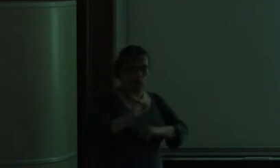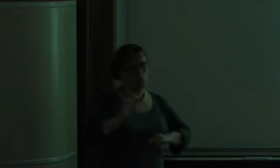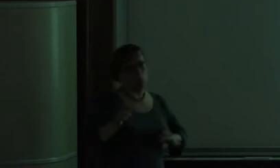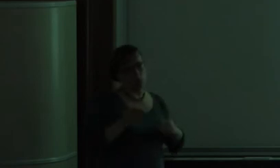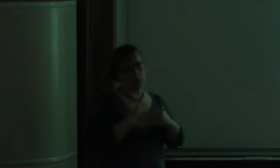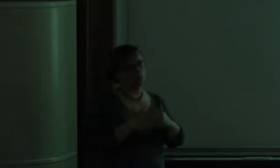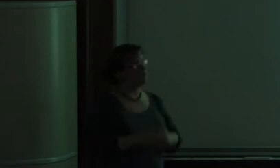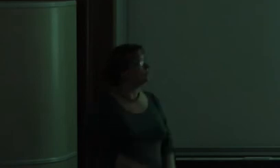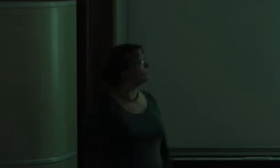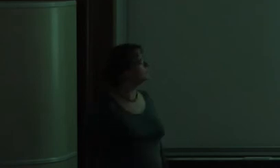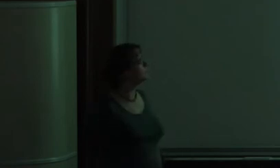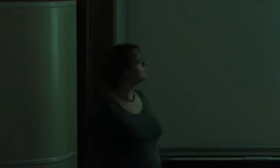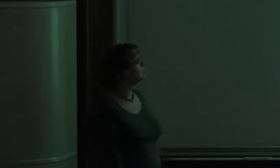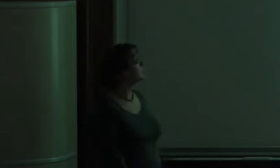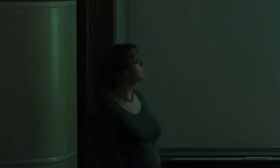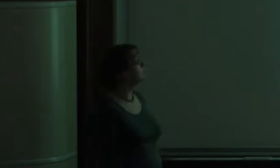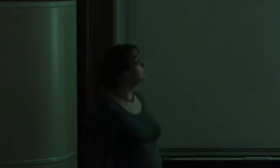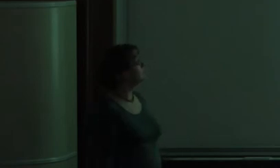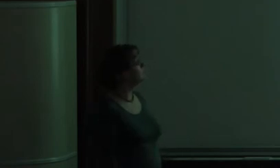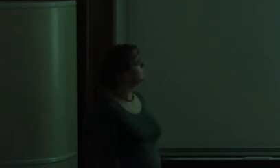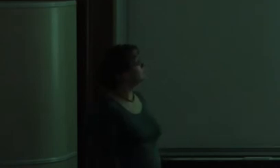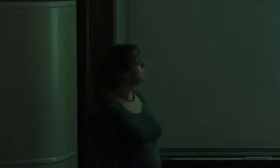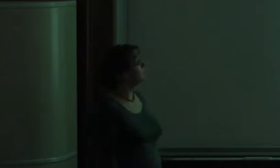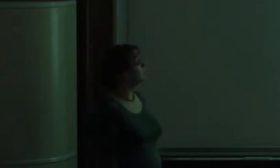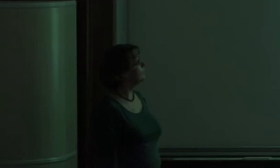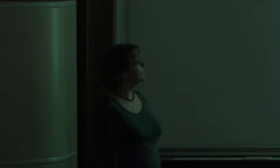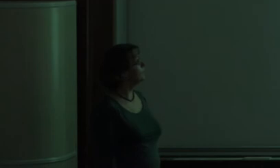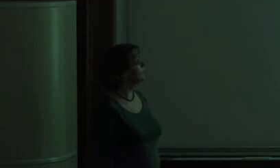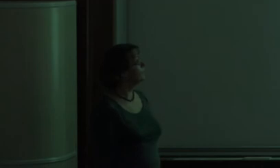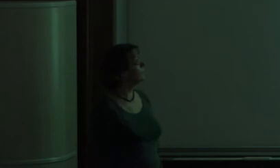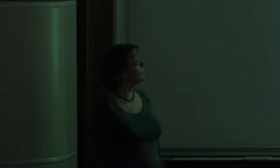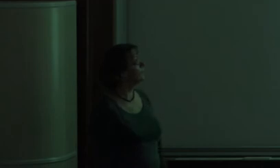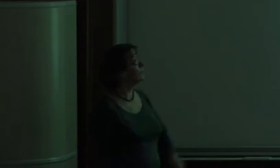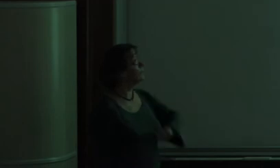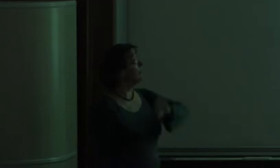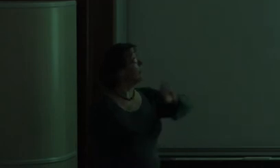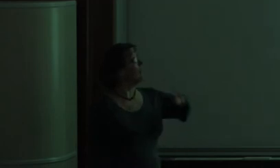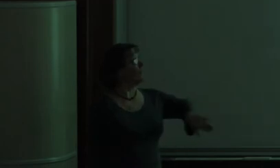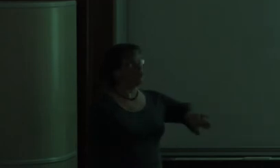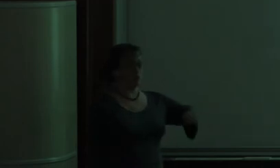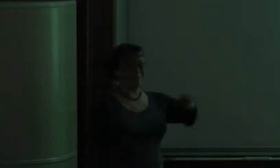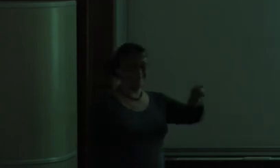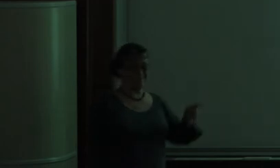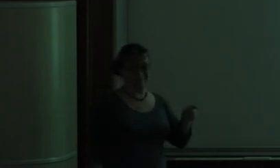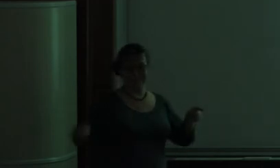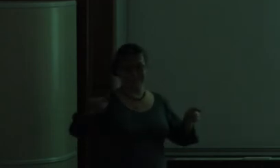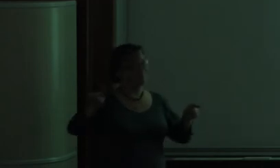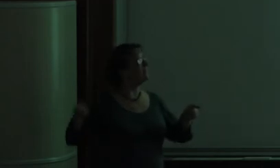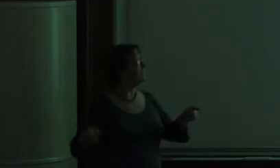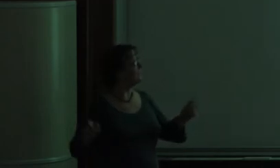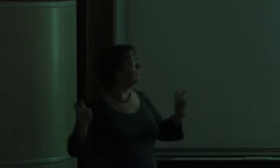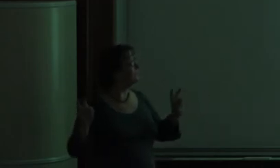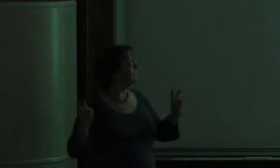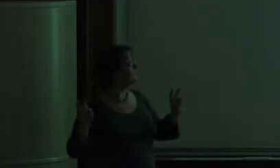Et là, regardez ici ce que je fais. J'ai à gauche une parenthèse, et à droite, une parenthèse. Donc, ceci va